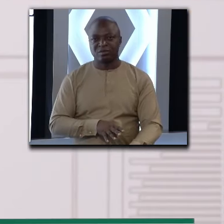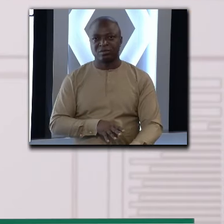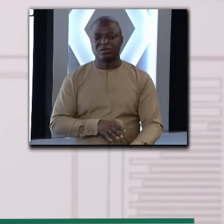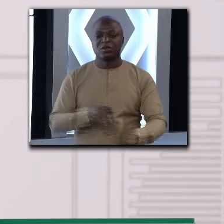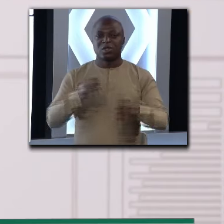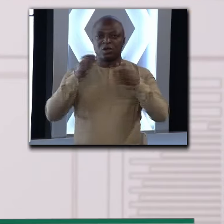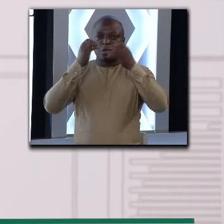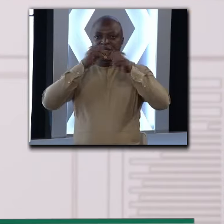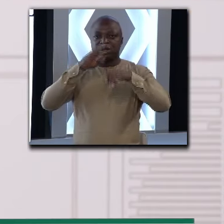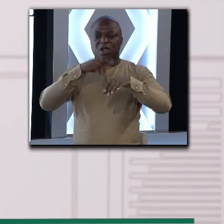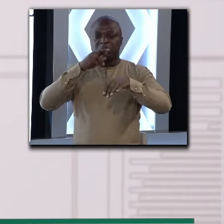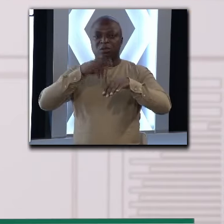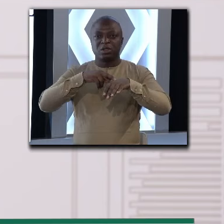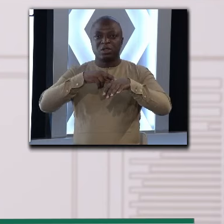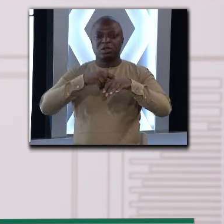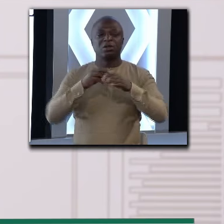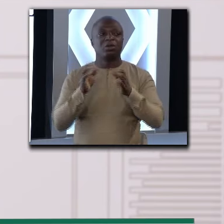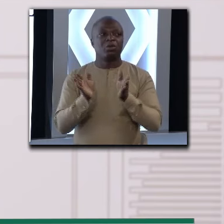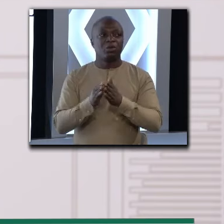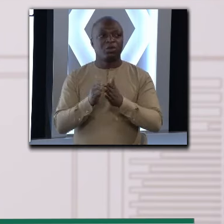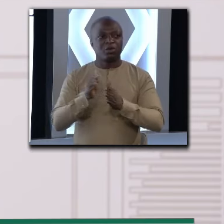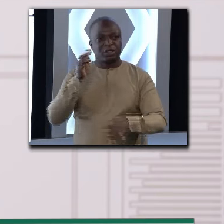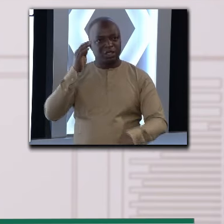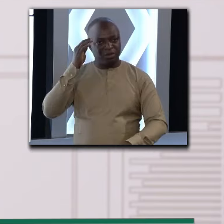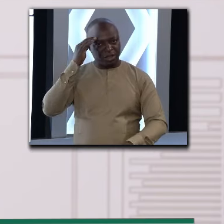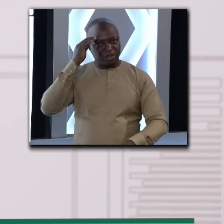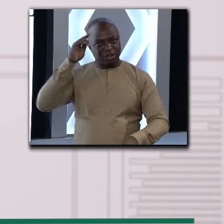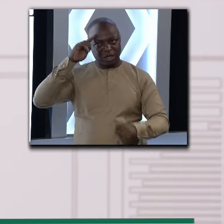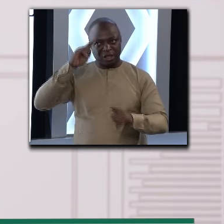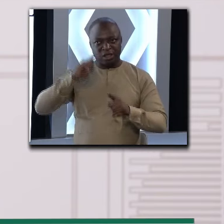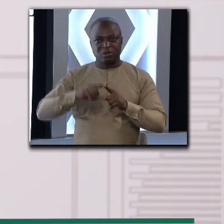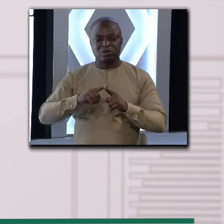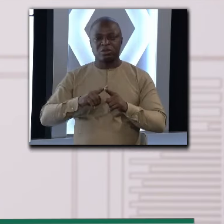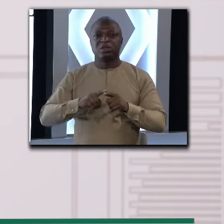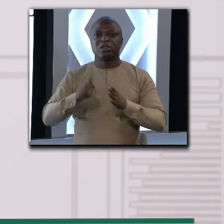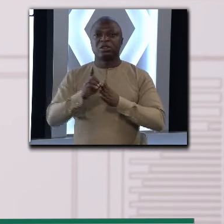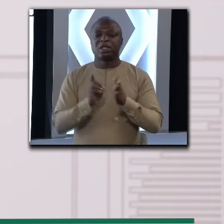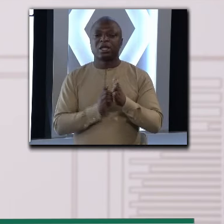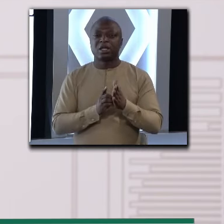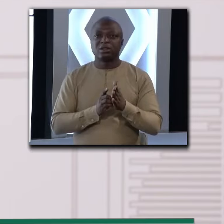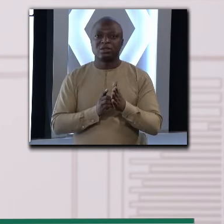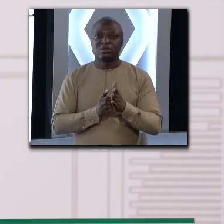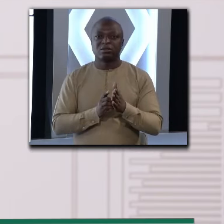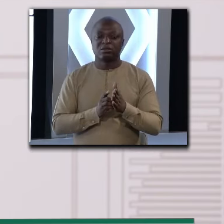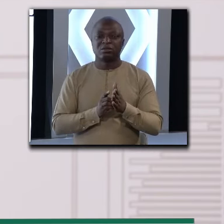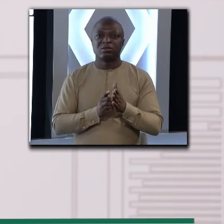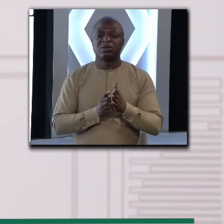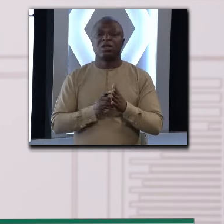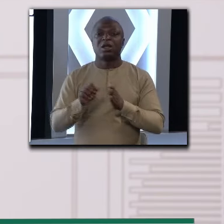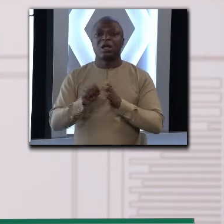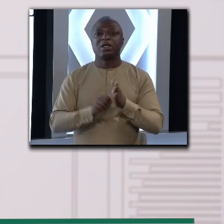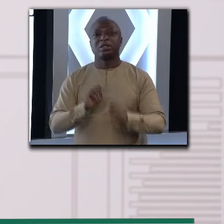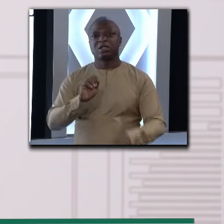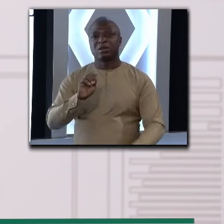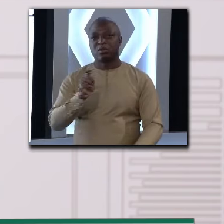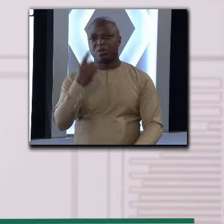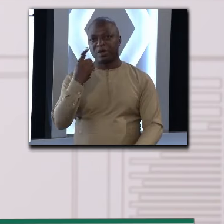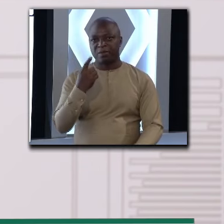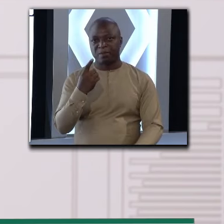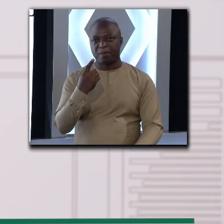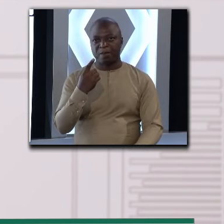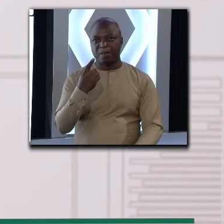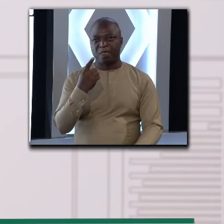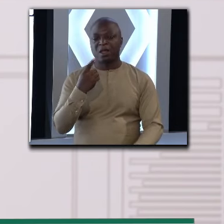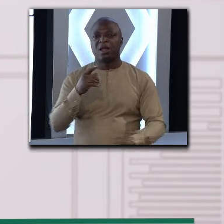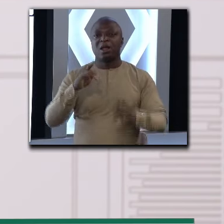Le président de la République, le Conseil des ministres entendu, décrète. Article 1er.